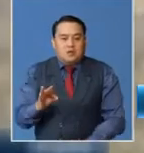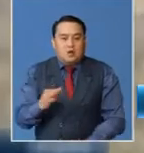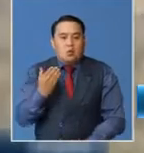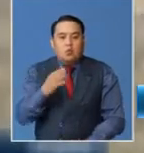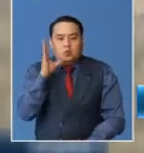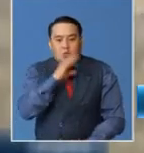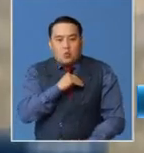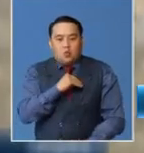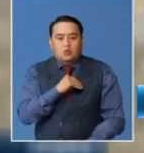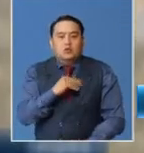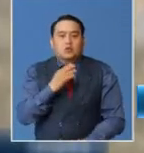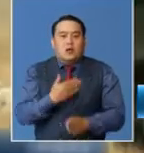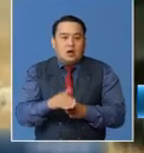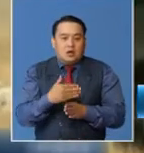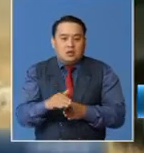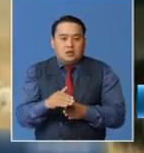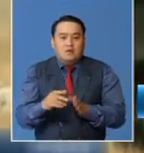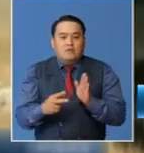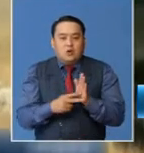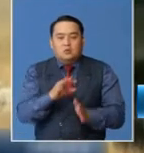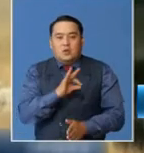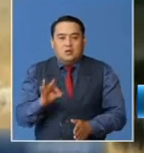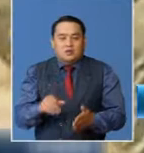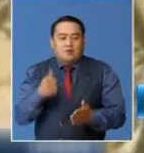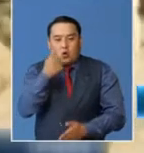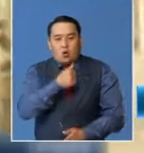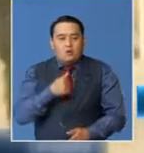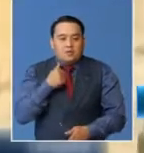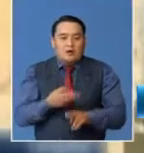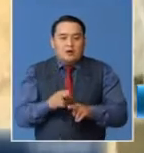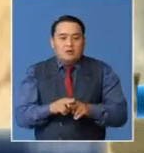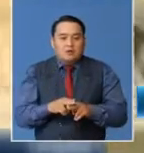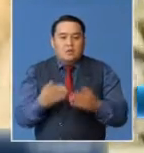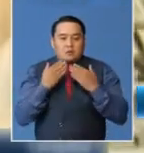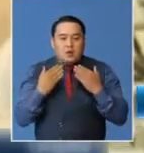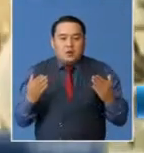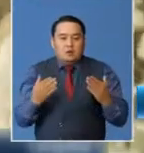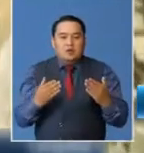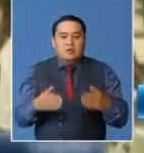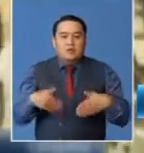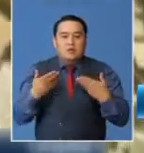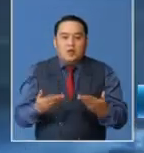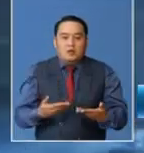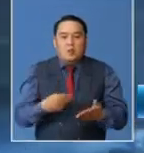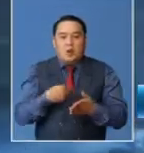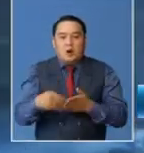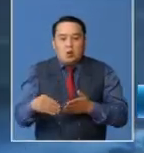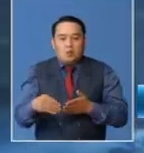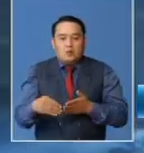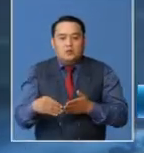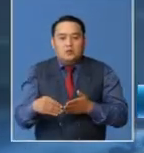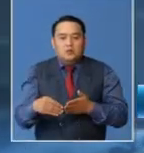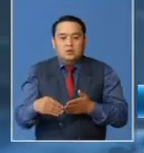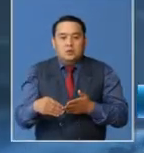он может претендовать на кредит по ставке 8% годовых. По статистике, последний вид займа, где предусматривается покупка вторичного